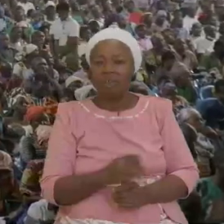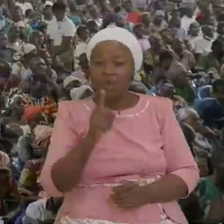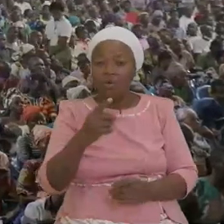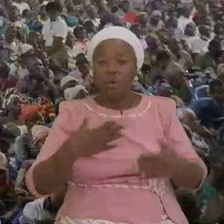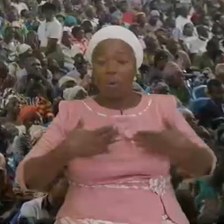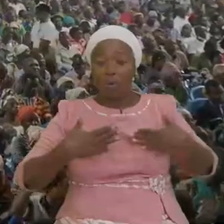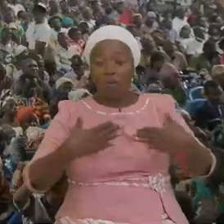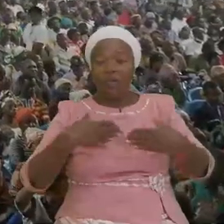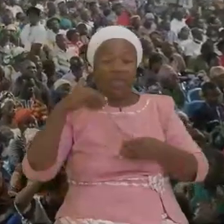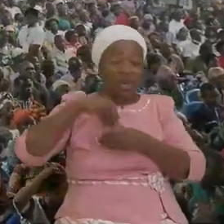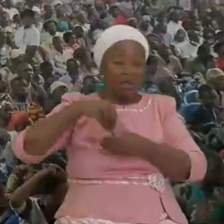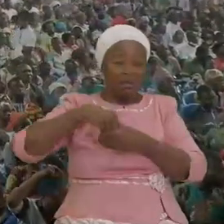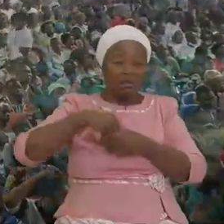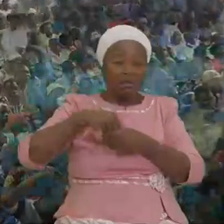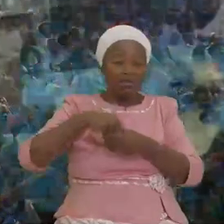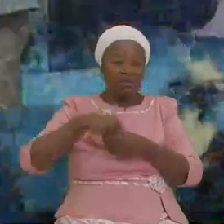organisme.